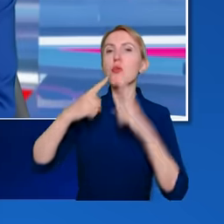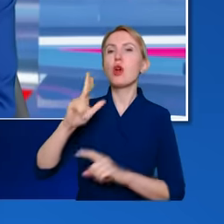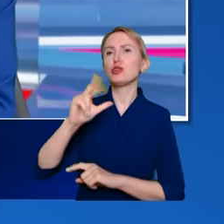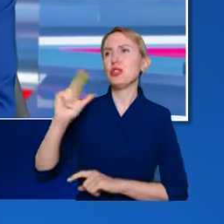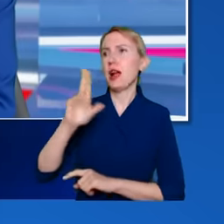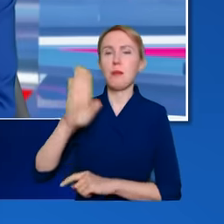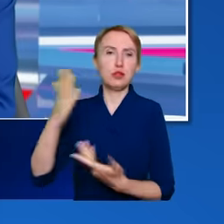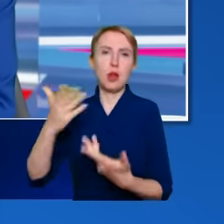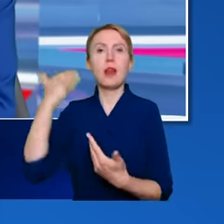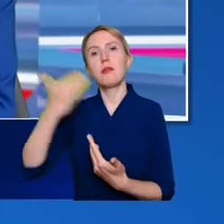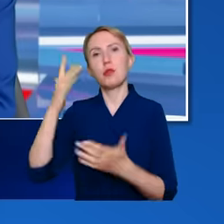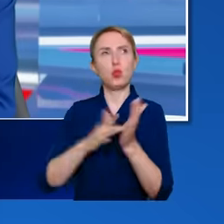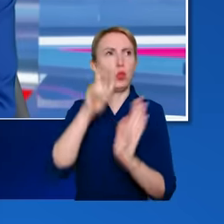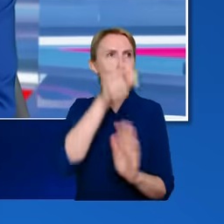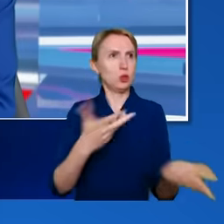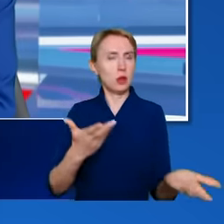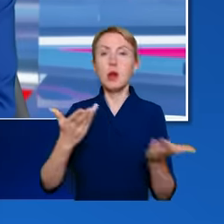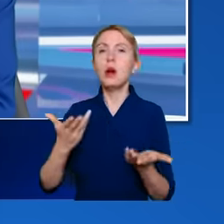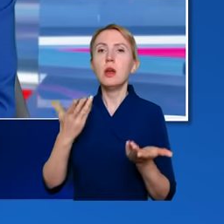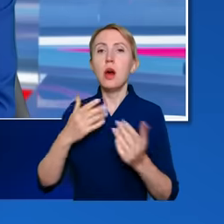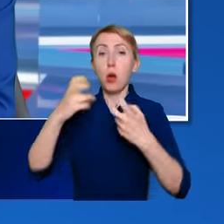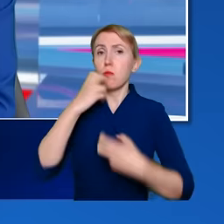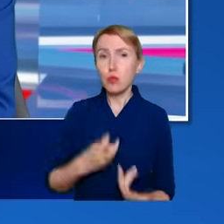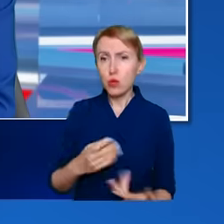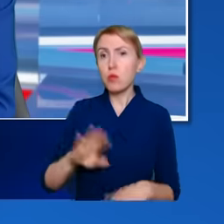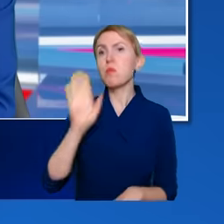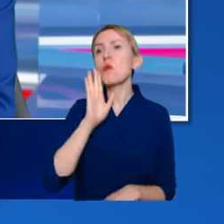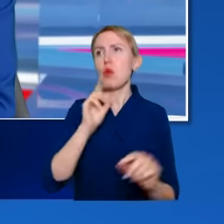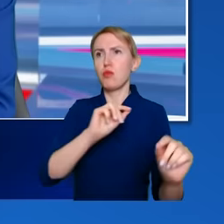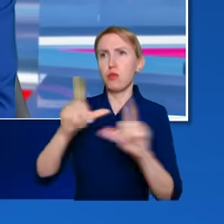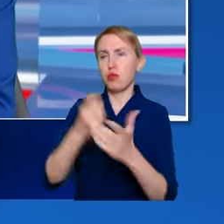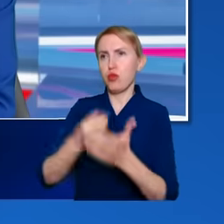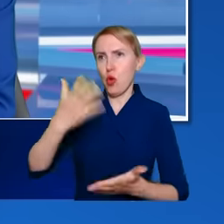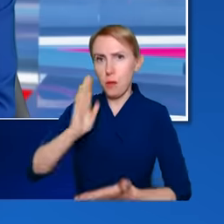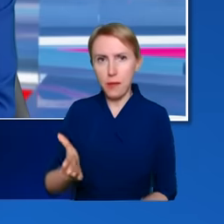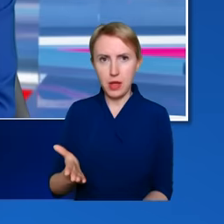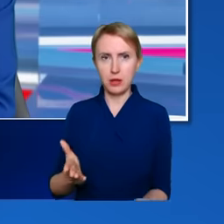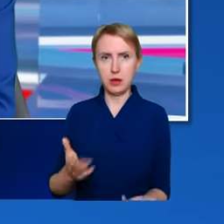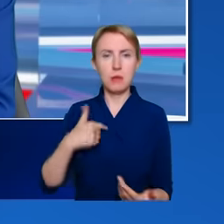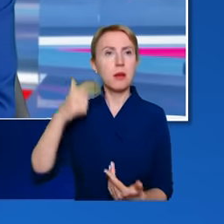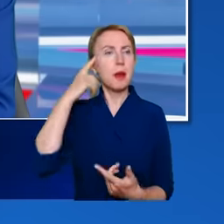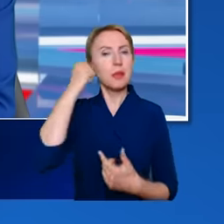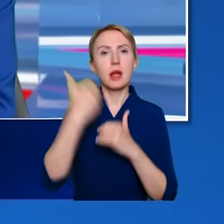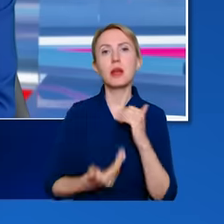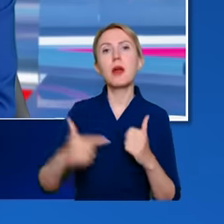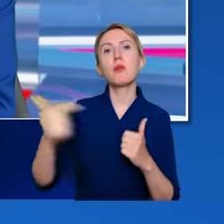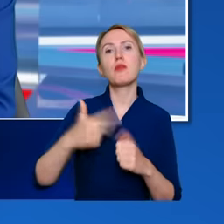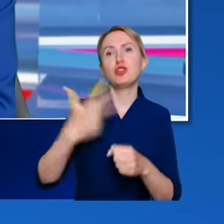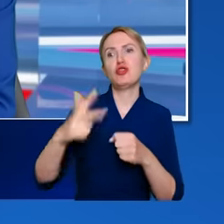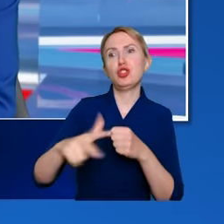ale wypowiada się Tusk. Jeżeli chodzi o prąd, podobno zdrożeje. Pamiętamy, że chleb miał kosztować 30